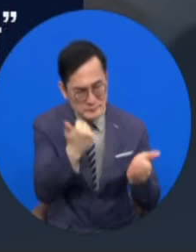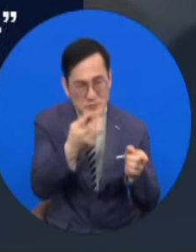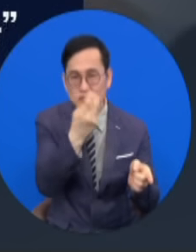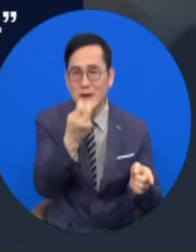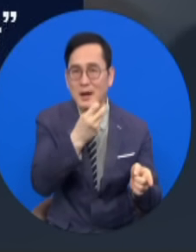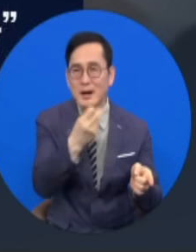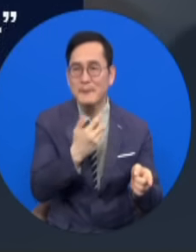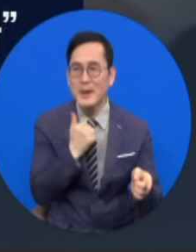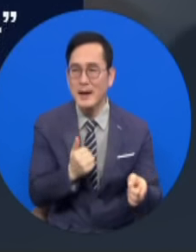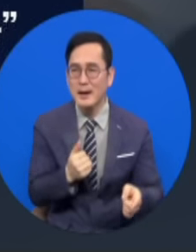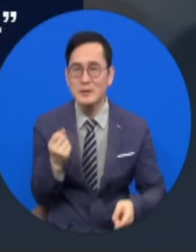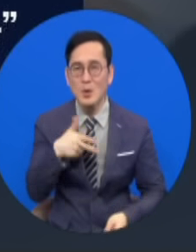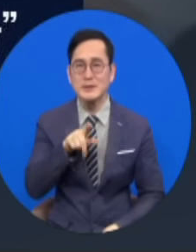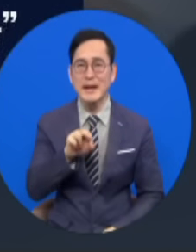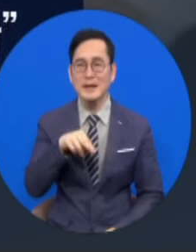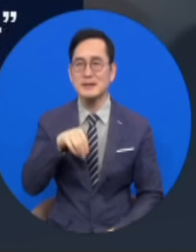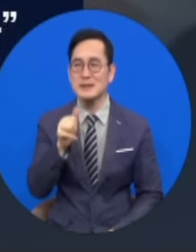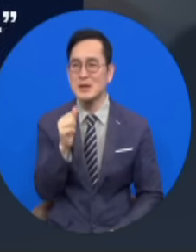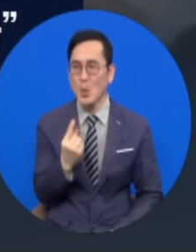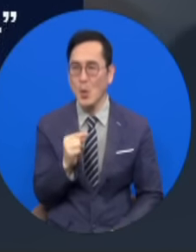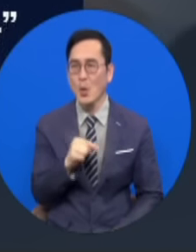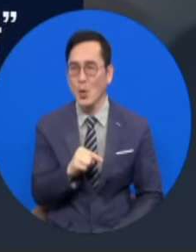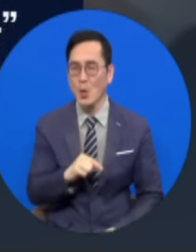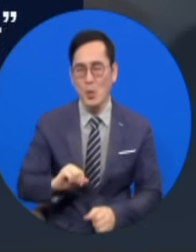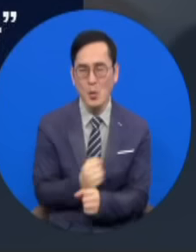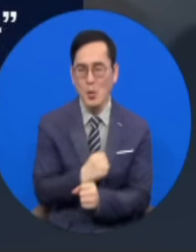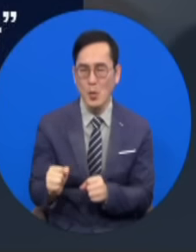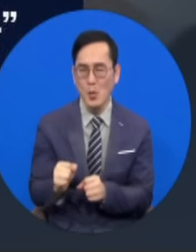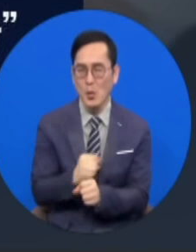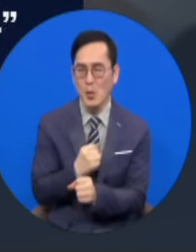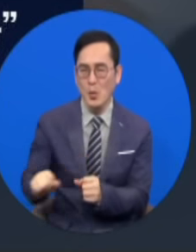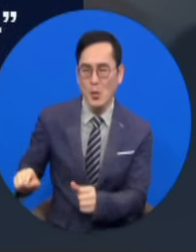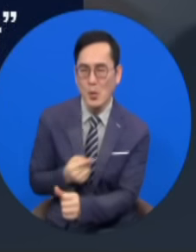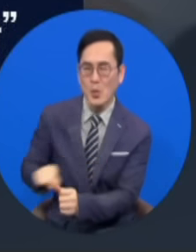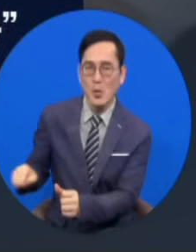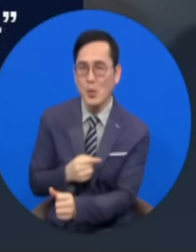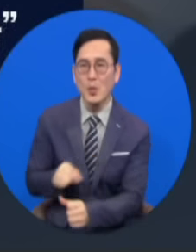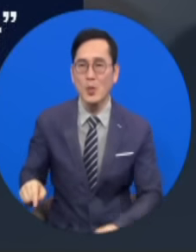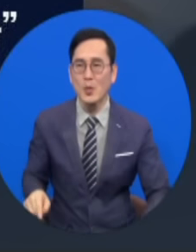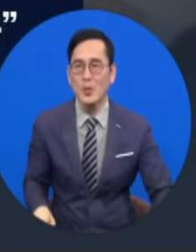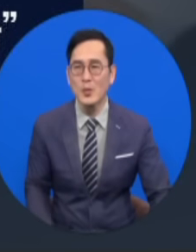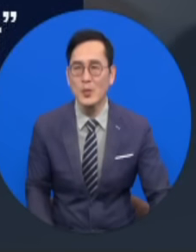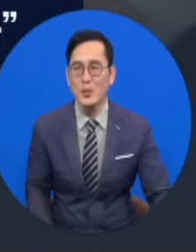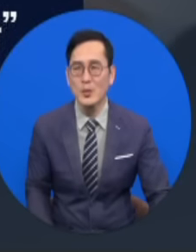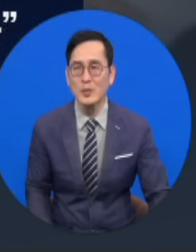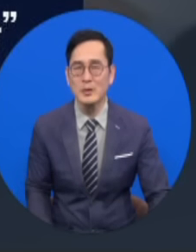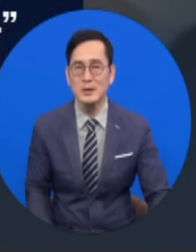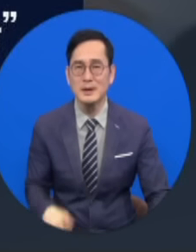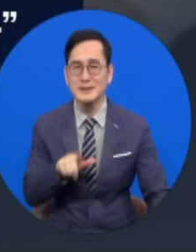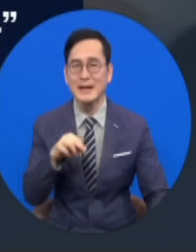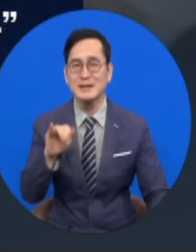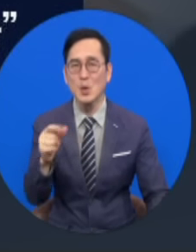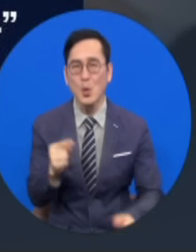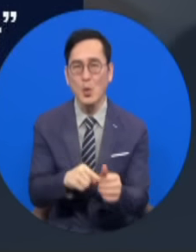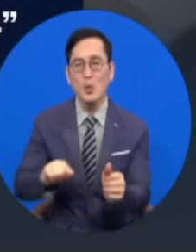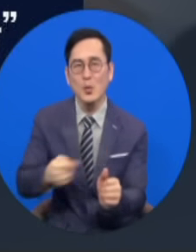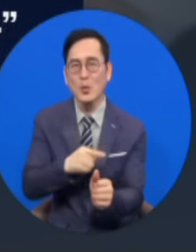아니라고 반박한 상황 그까 명백한 의혹도 아닌 얘기를